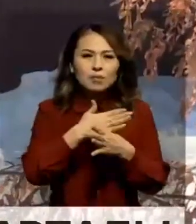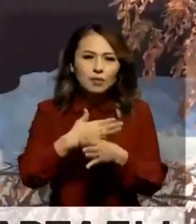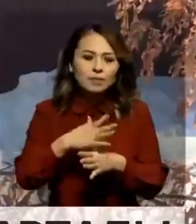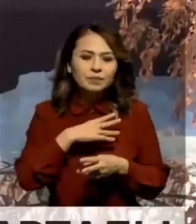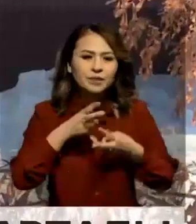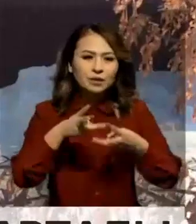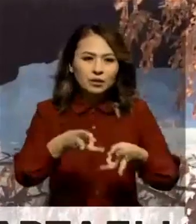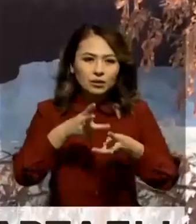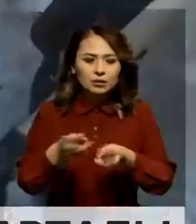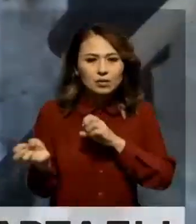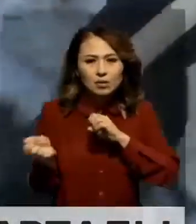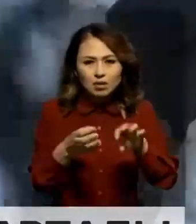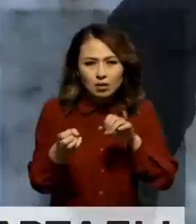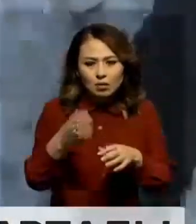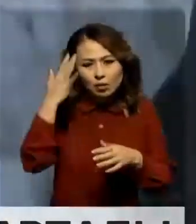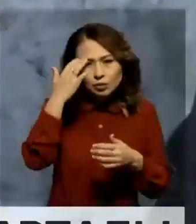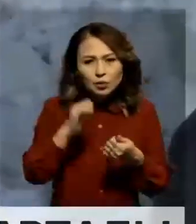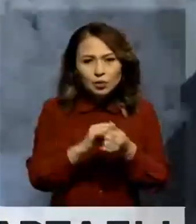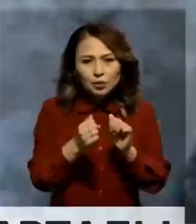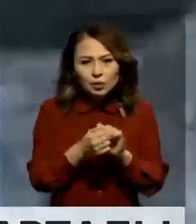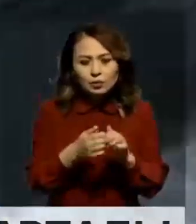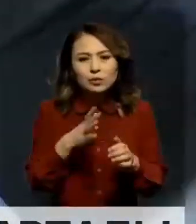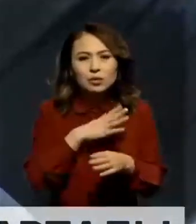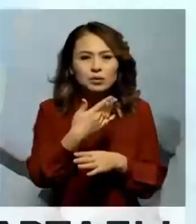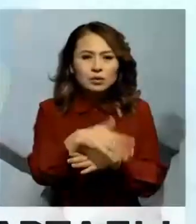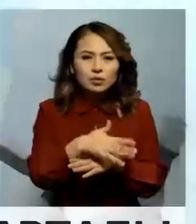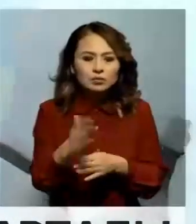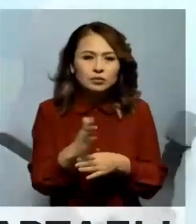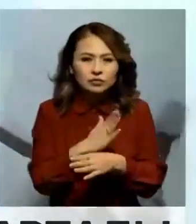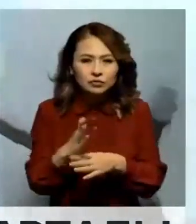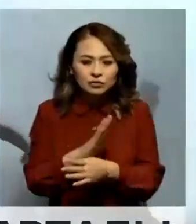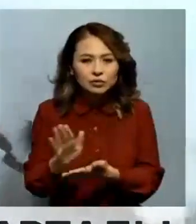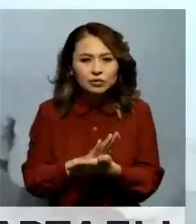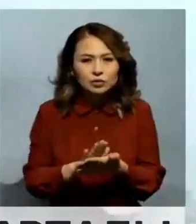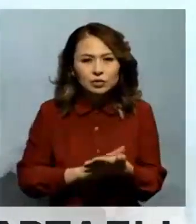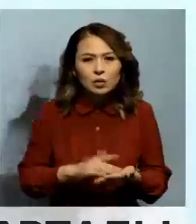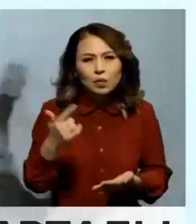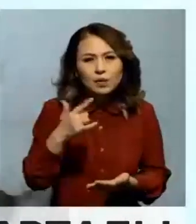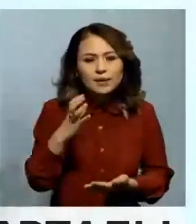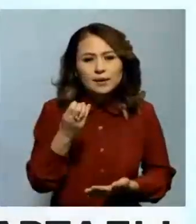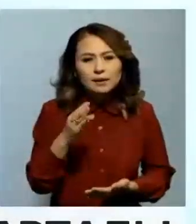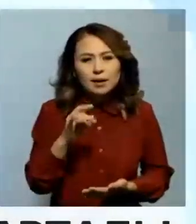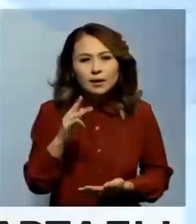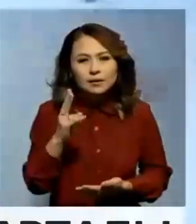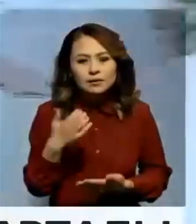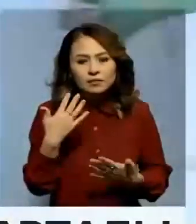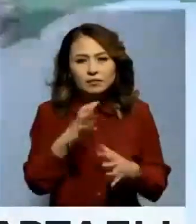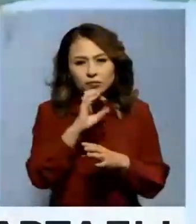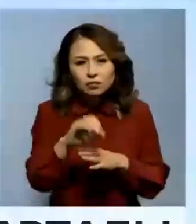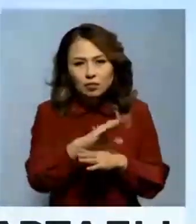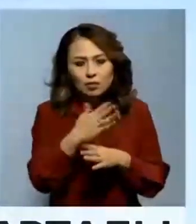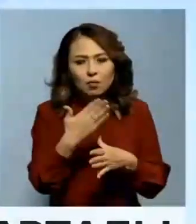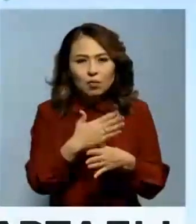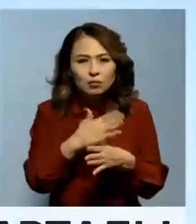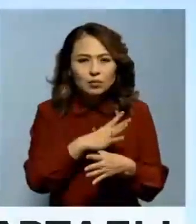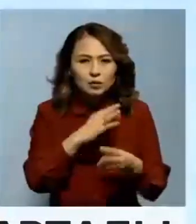та жағады, көмір де тасиды. Қажет болса, ауланың қарын да тазалап береді. Сол жандардың бірі Гүлнар Сейтқазина. Оның қамқорлығында көмекке